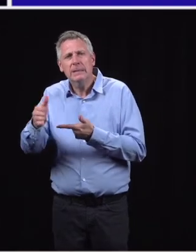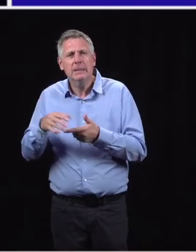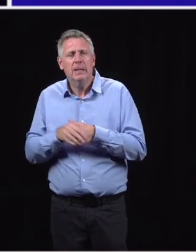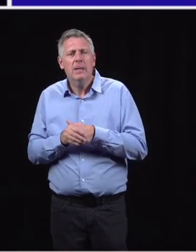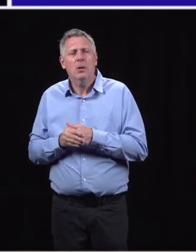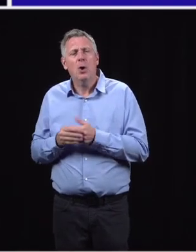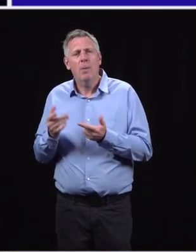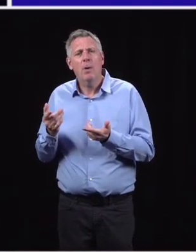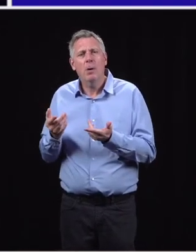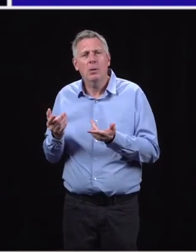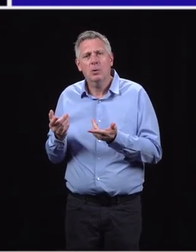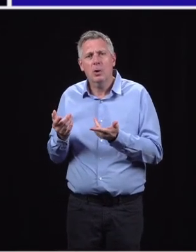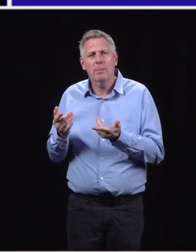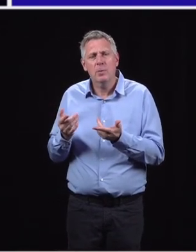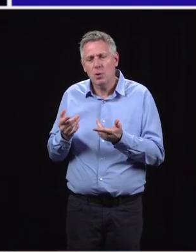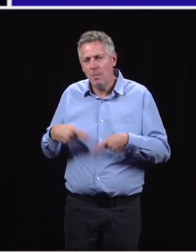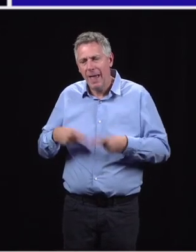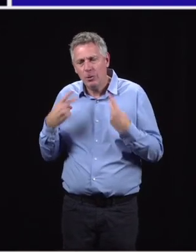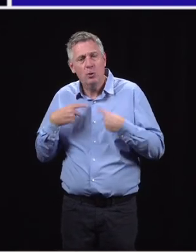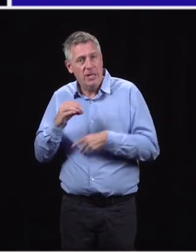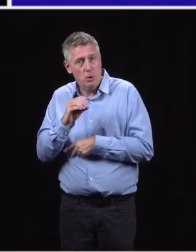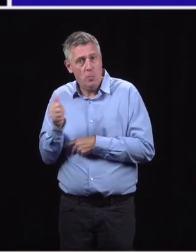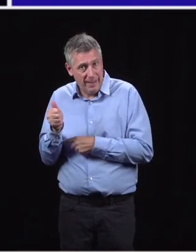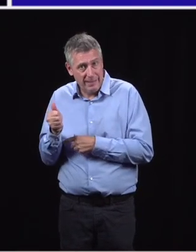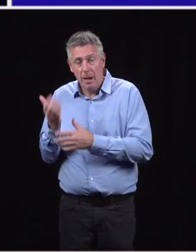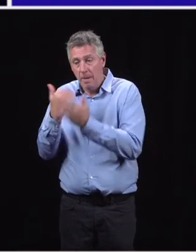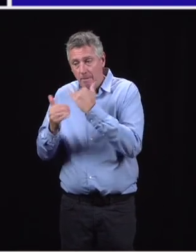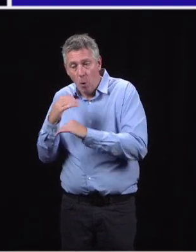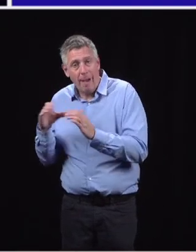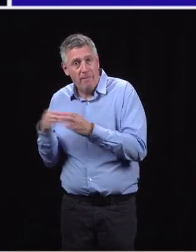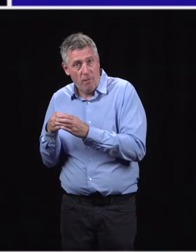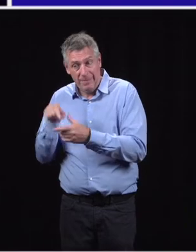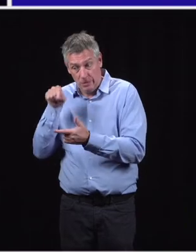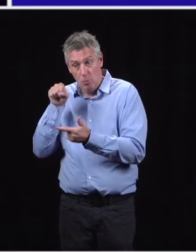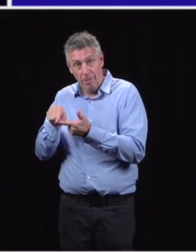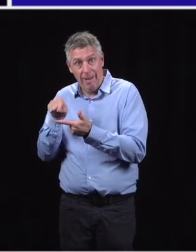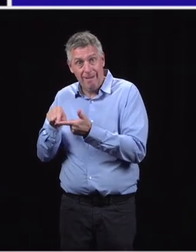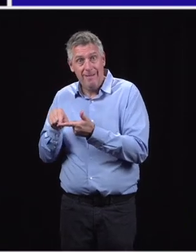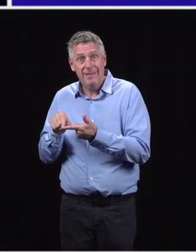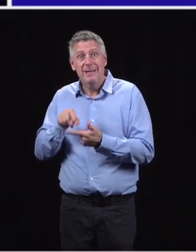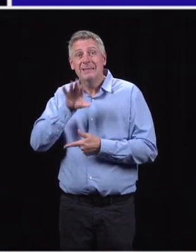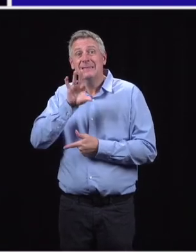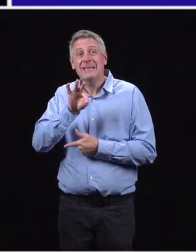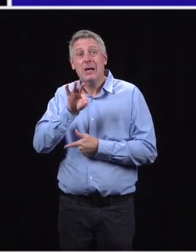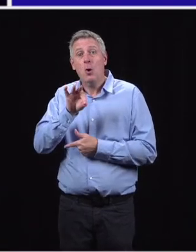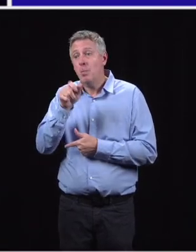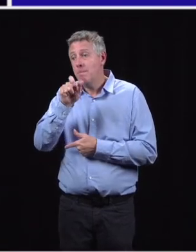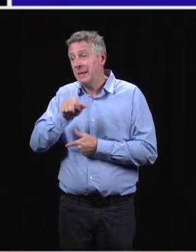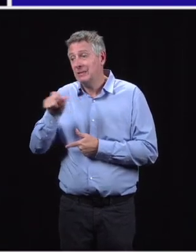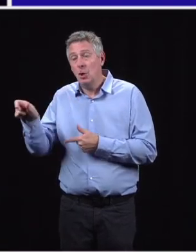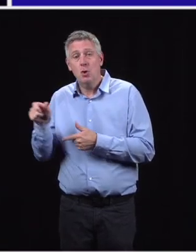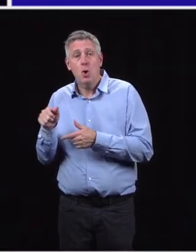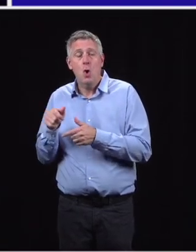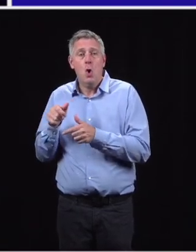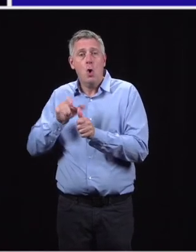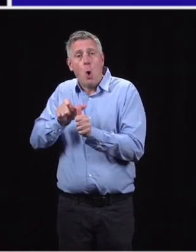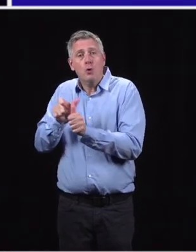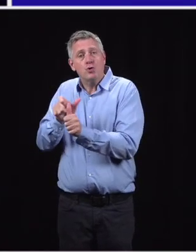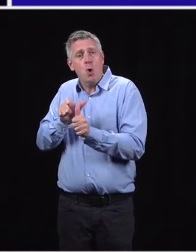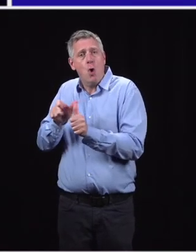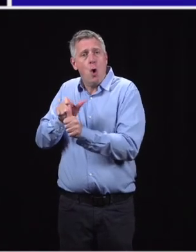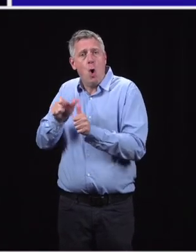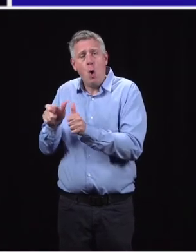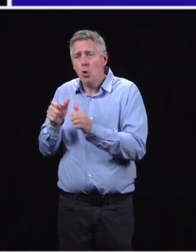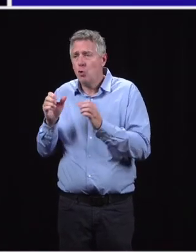tangible j'ai évoqué ces Google ateliers numériques ce programme de formation qui permet aux 50 coachs Google déployés partout sur le territoire de former des